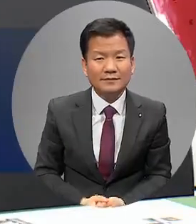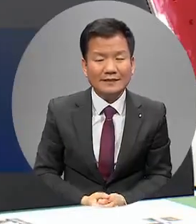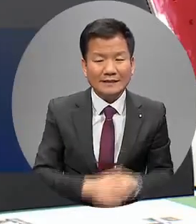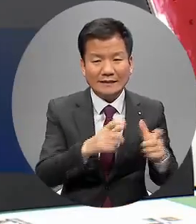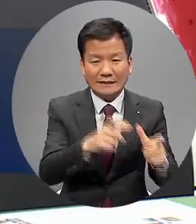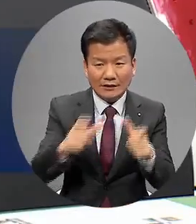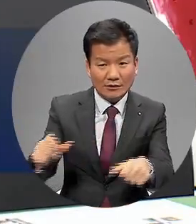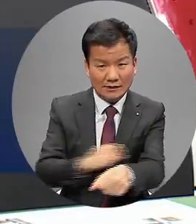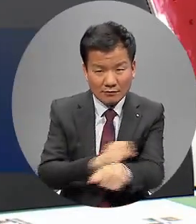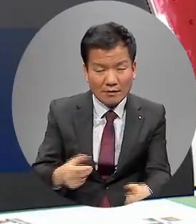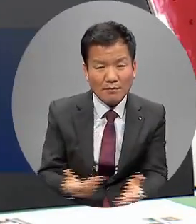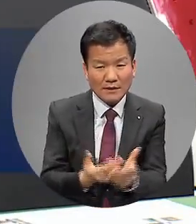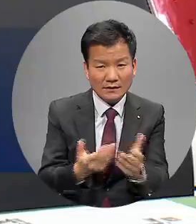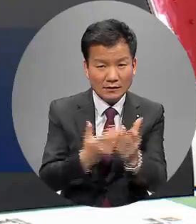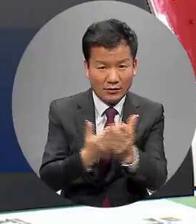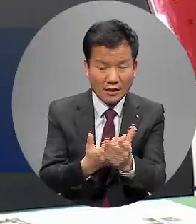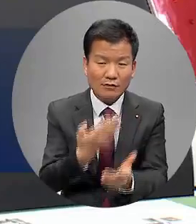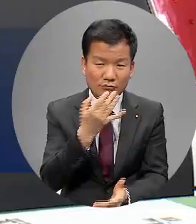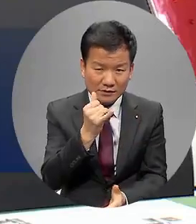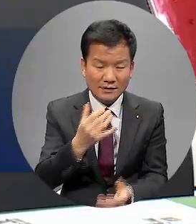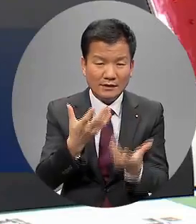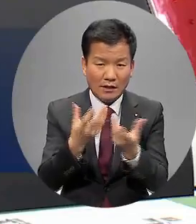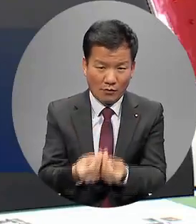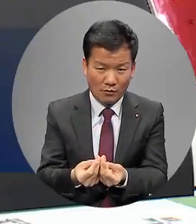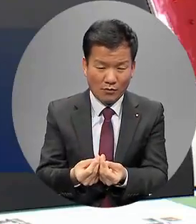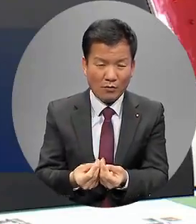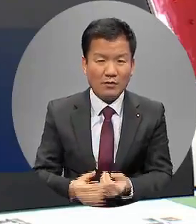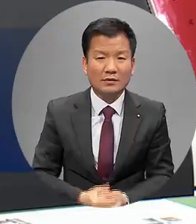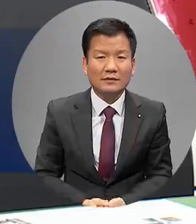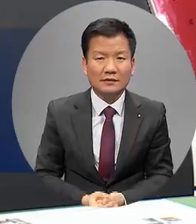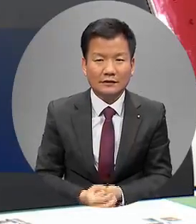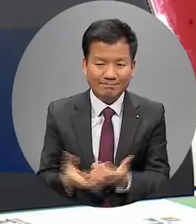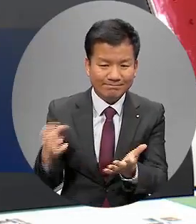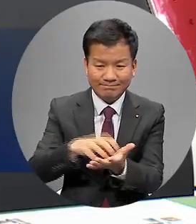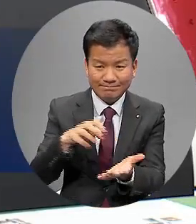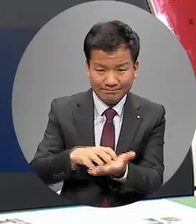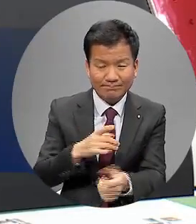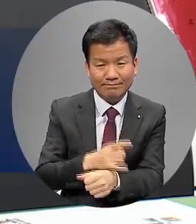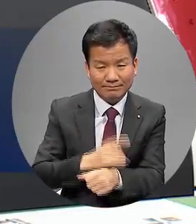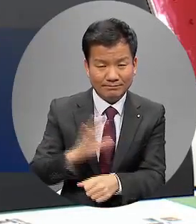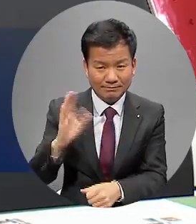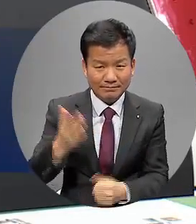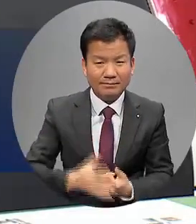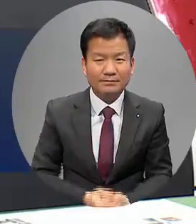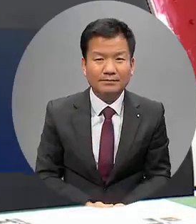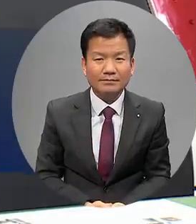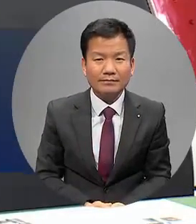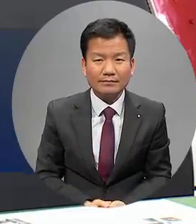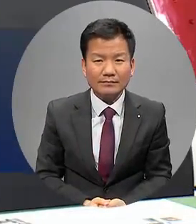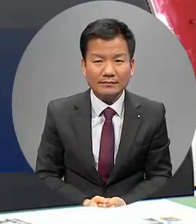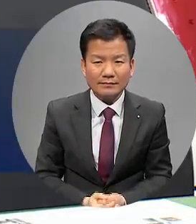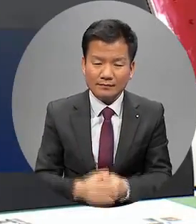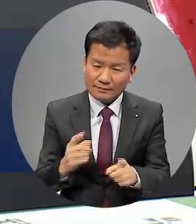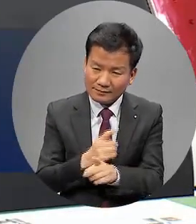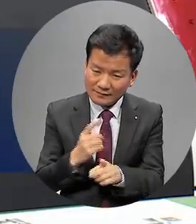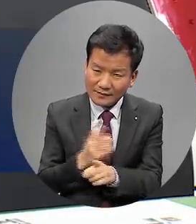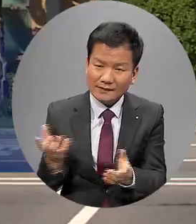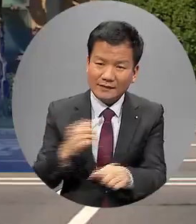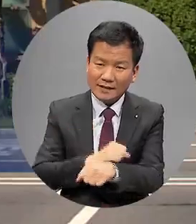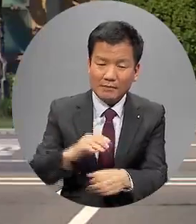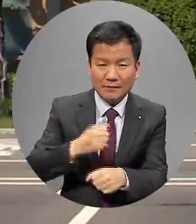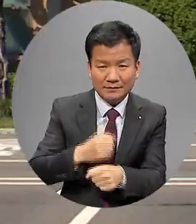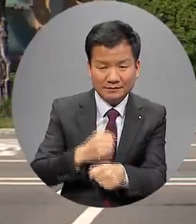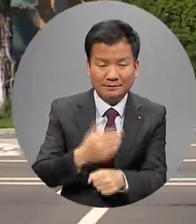지역 특화 발전을 할 수 있는 그런 규정들을 많이 담았습니다 또 그런 부분이 좀 개정안에 잘 반영될 수